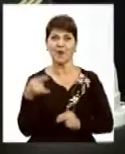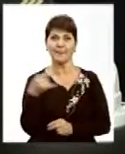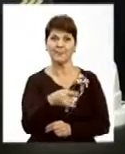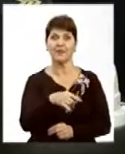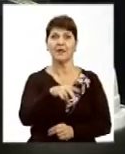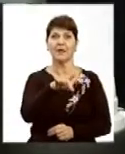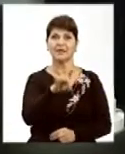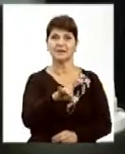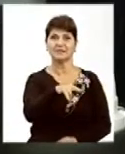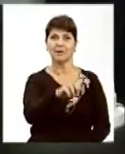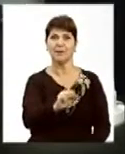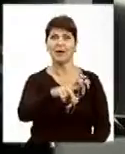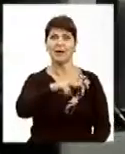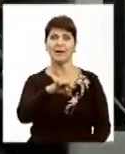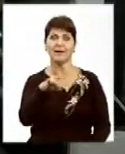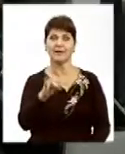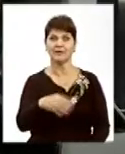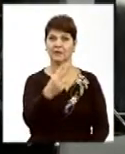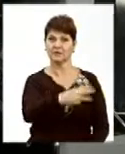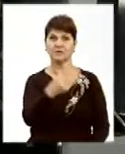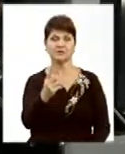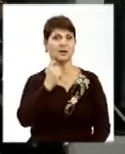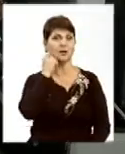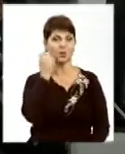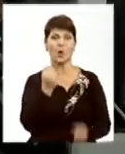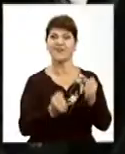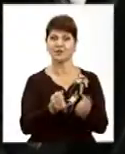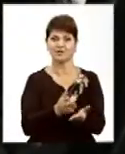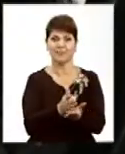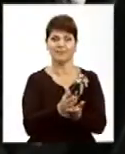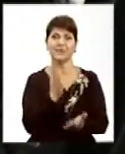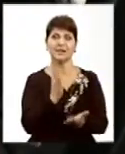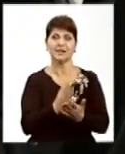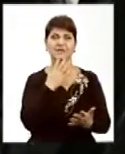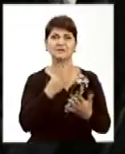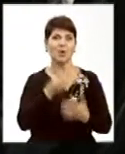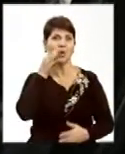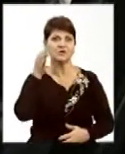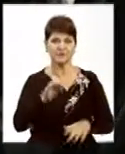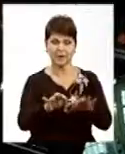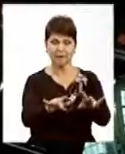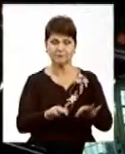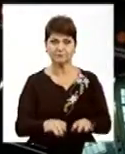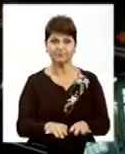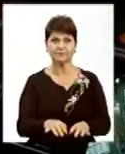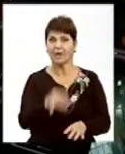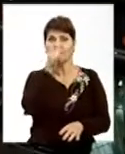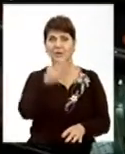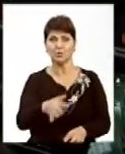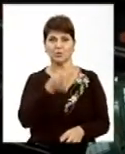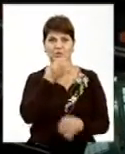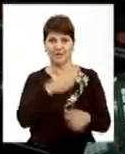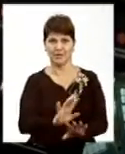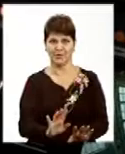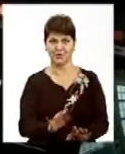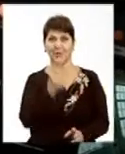Раїса Палятнік. Має 33 роки водійського стажу. Перед виїздом освоює панель керування. Він не може не подобатися. Ви ж